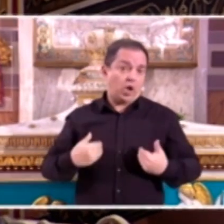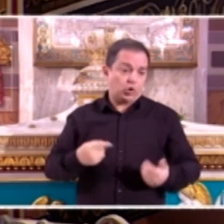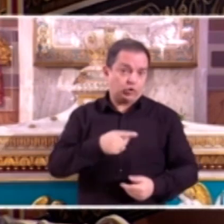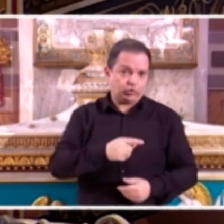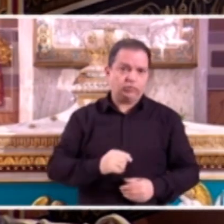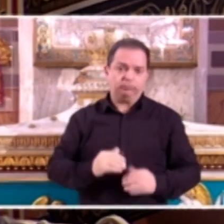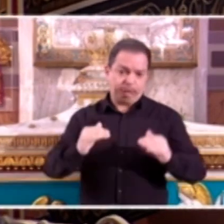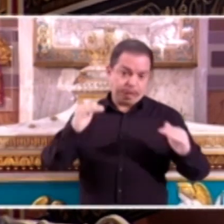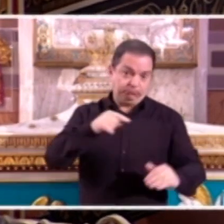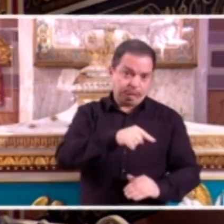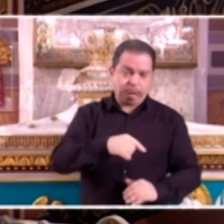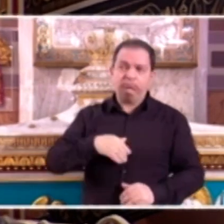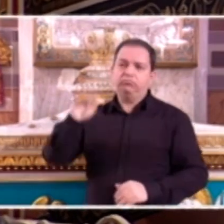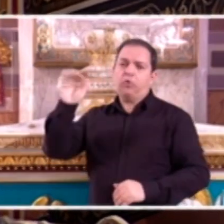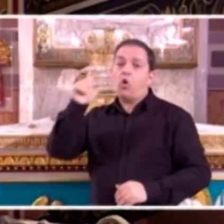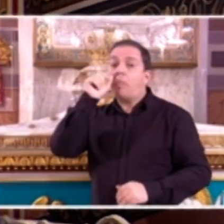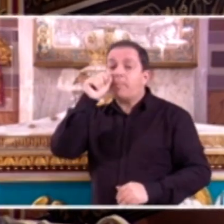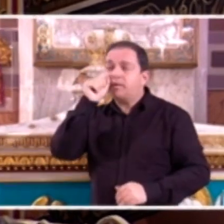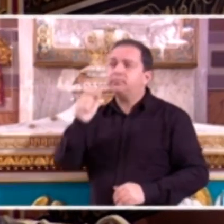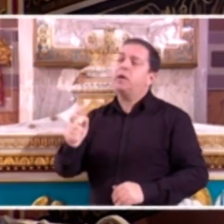το πατρί,